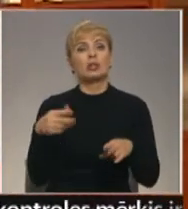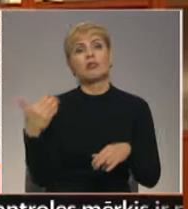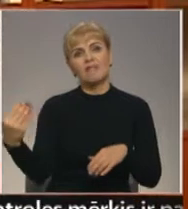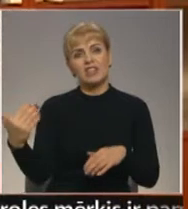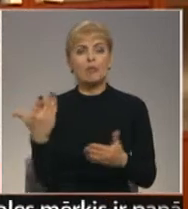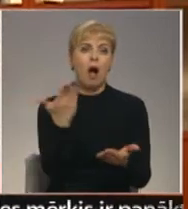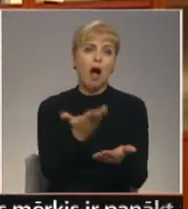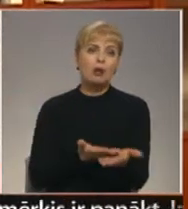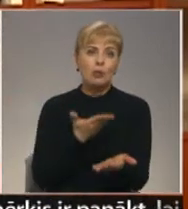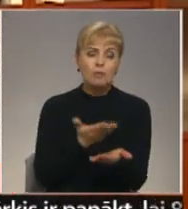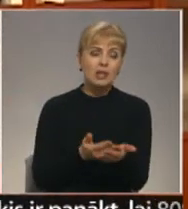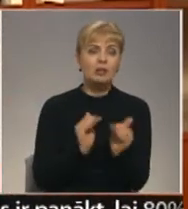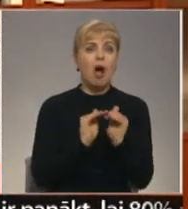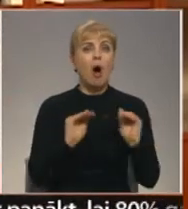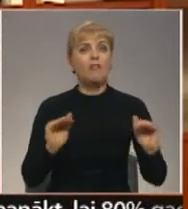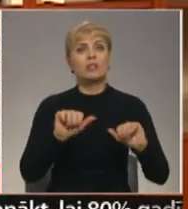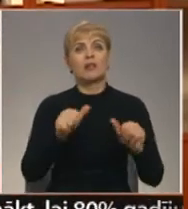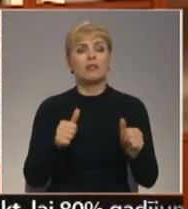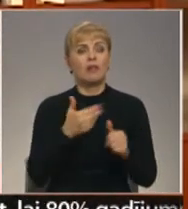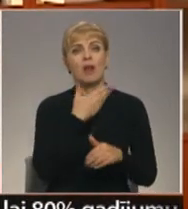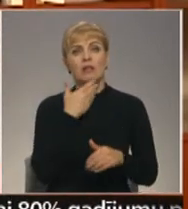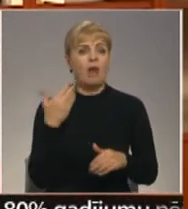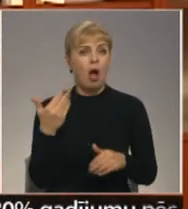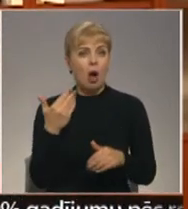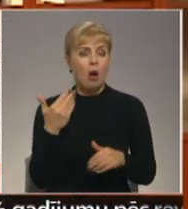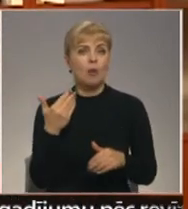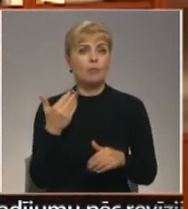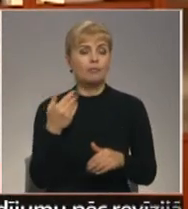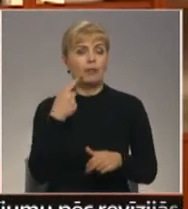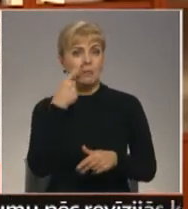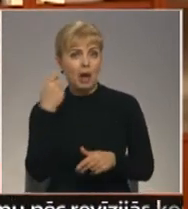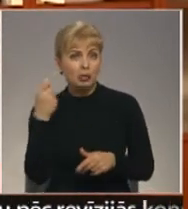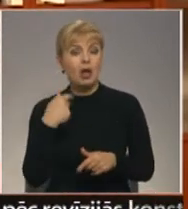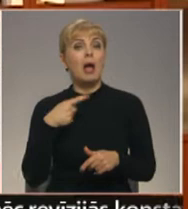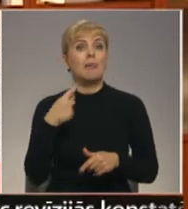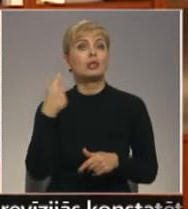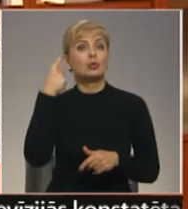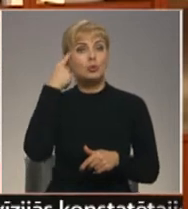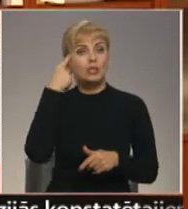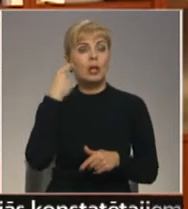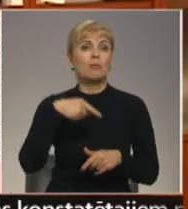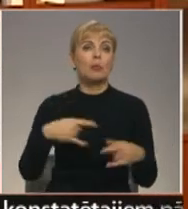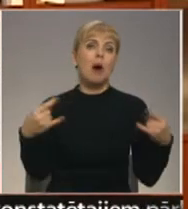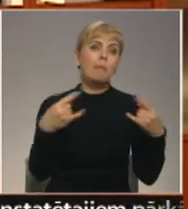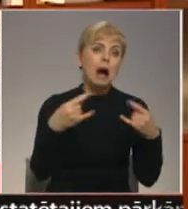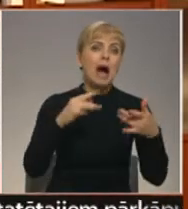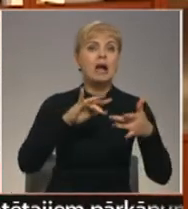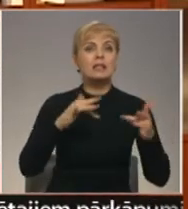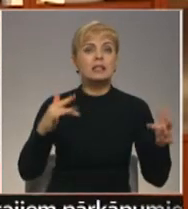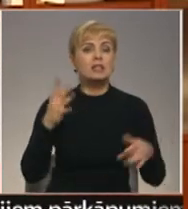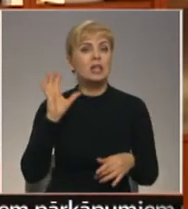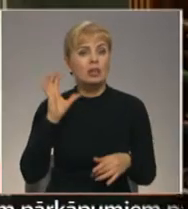argumentācija tādā oficiālā veidā nav darīt zināma. Tas ir, ko mēs uzzinām no masu mēdījiem, ko mēs varam izlobīt